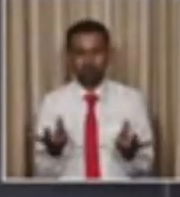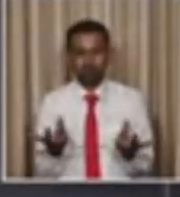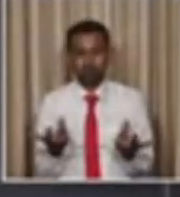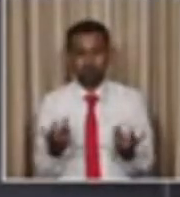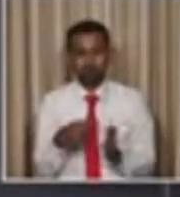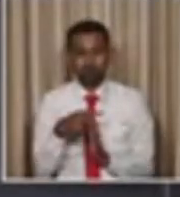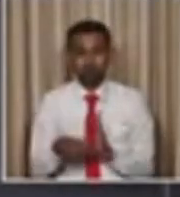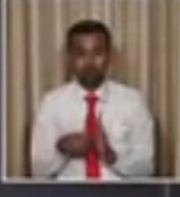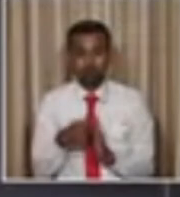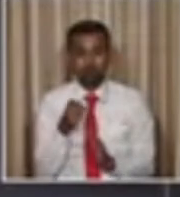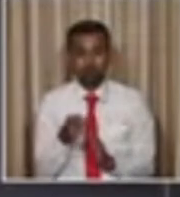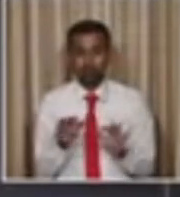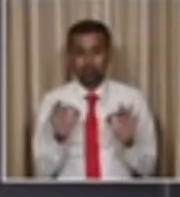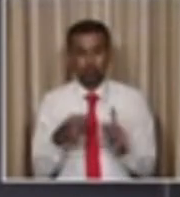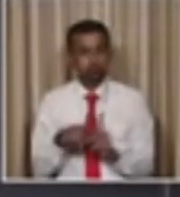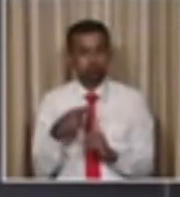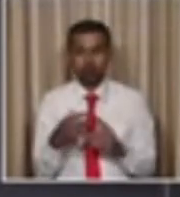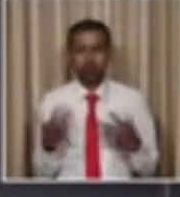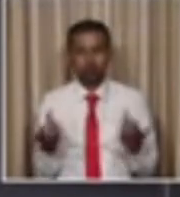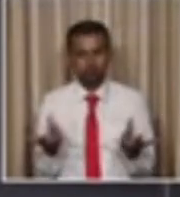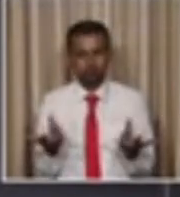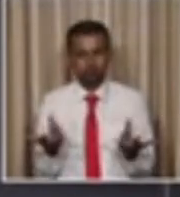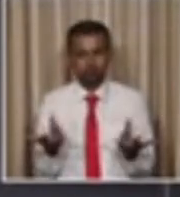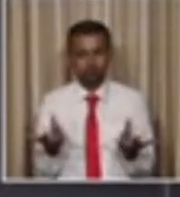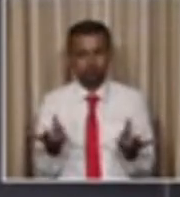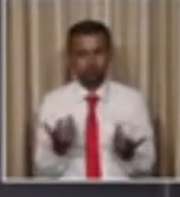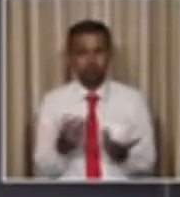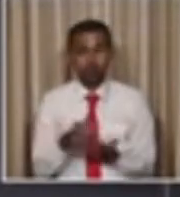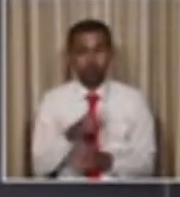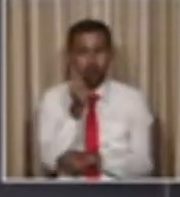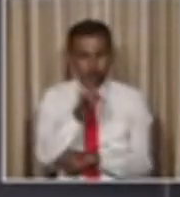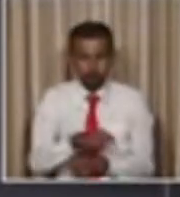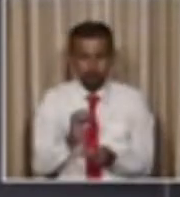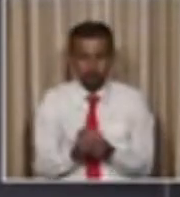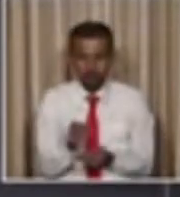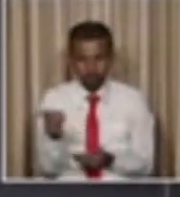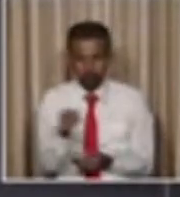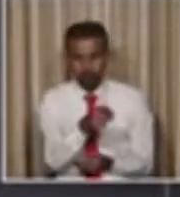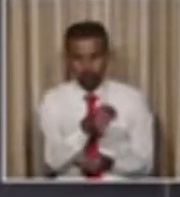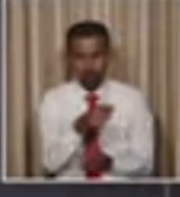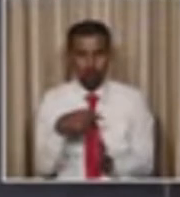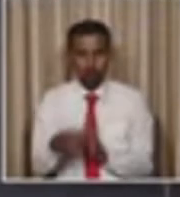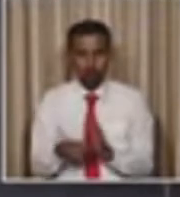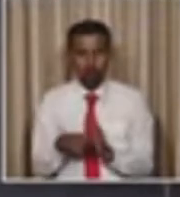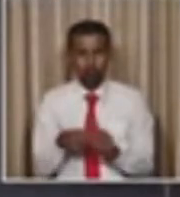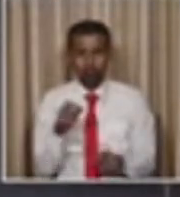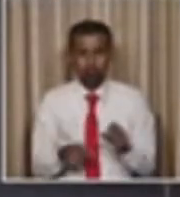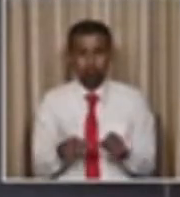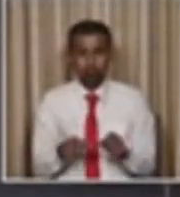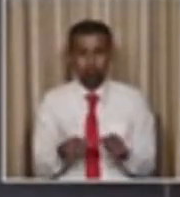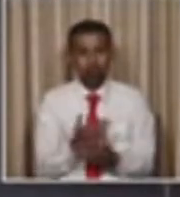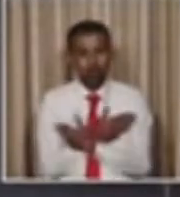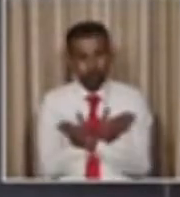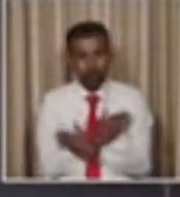මේ රටට යහපතක් වෙන්නේ නැහැ මොකක් හරි තියෙනවා නම් plan එකක් මේ රටේ ජනතාවට මේ රටට ඇත්තටම